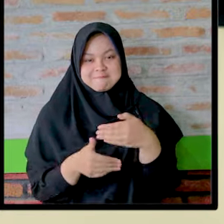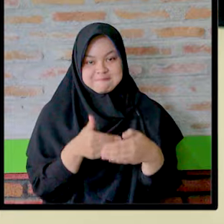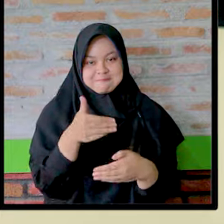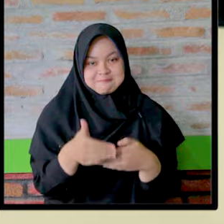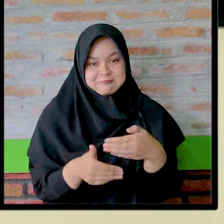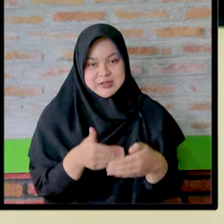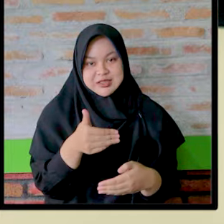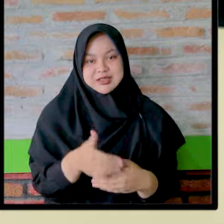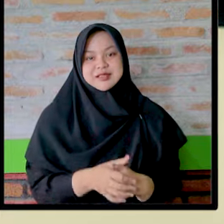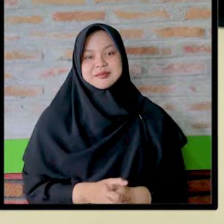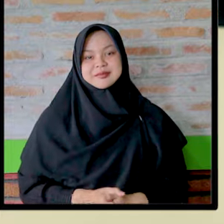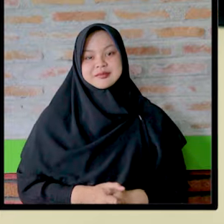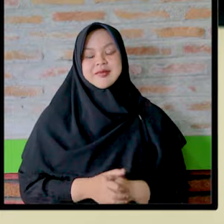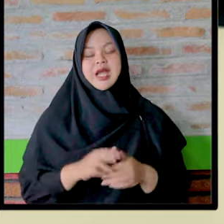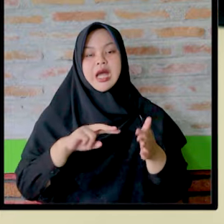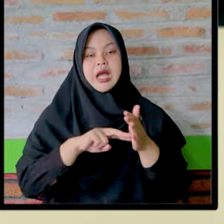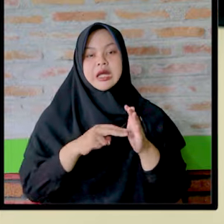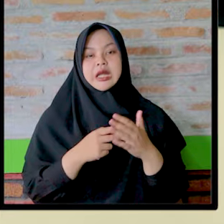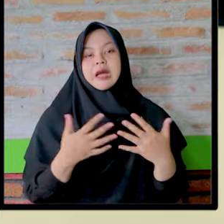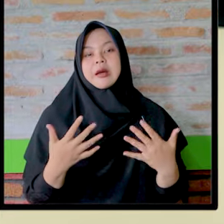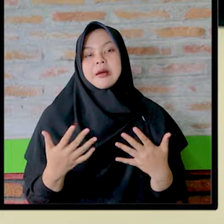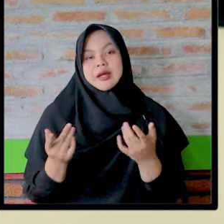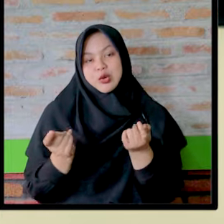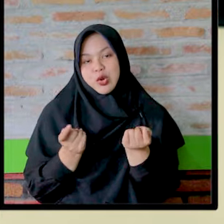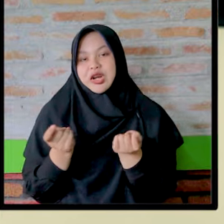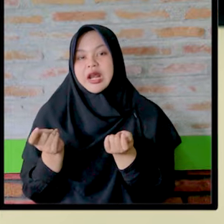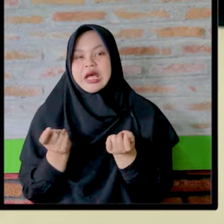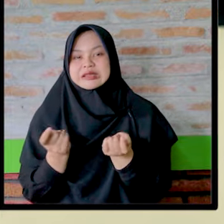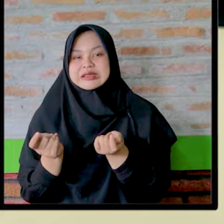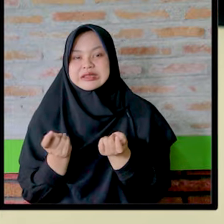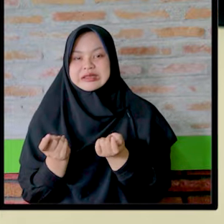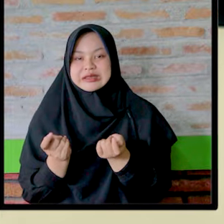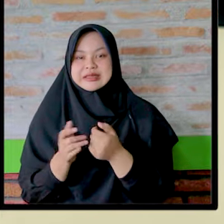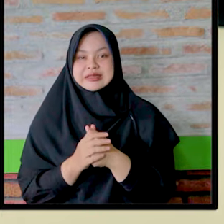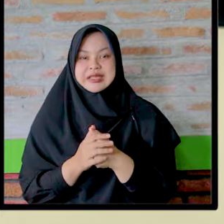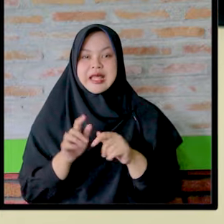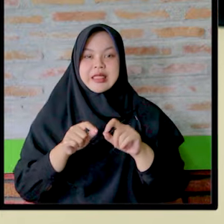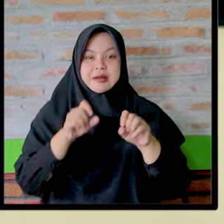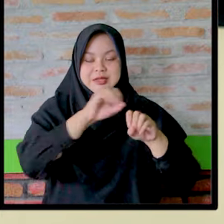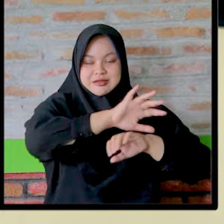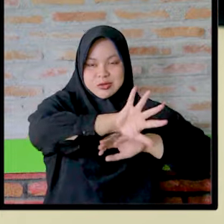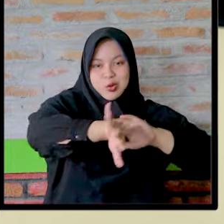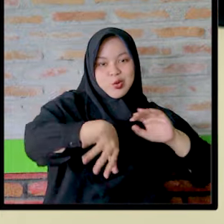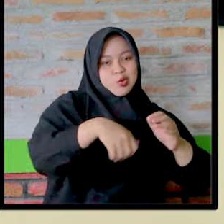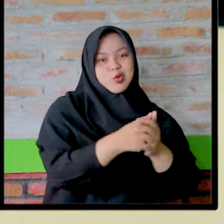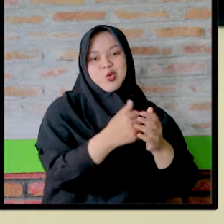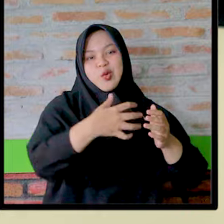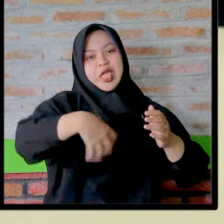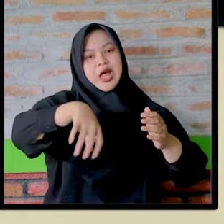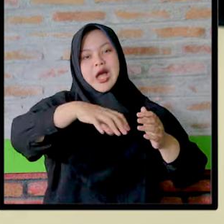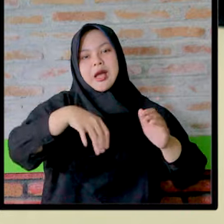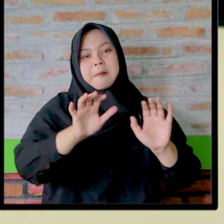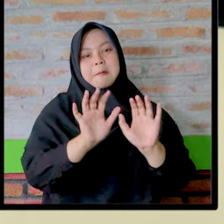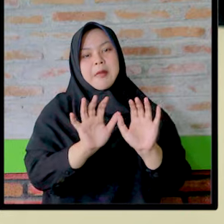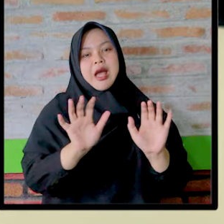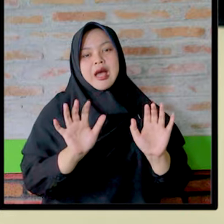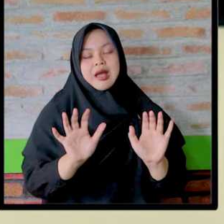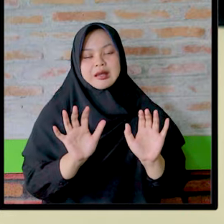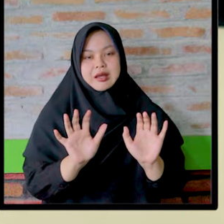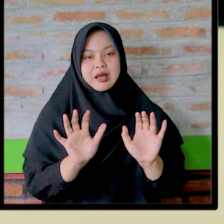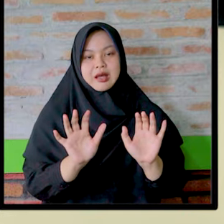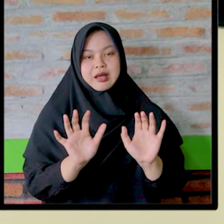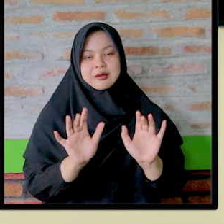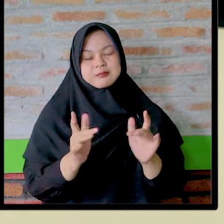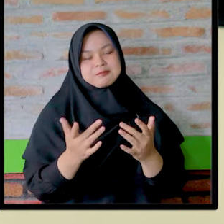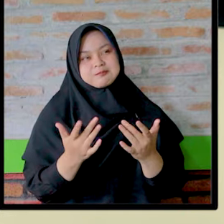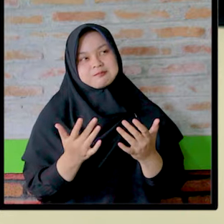Mandiri artinya sifatnya koordinasi tapi kalau yang di Sulur Raya memang ee banyak yang kemudian Apa